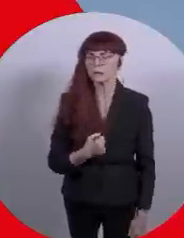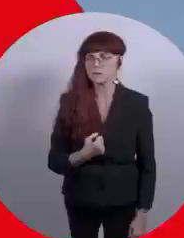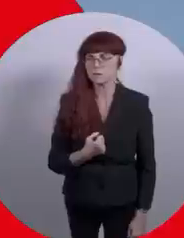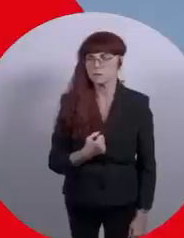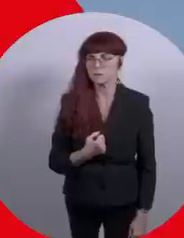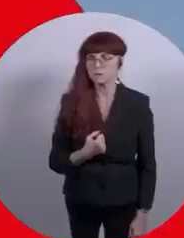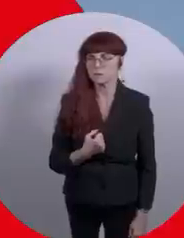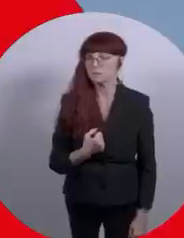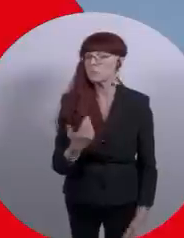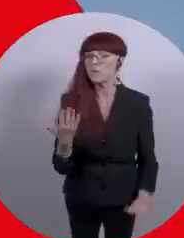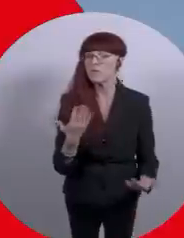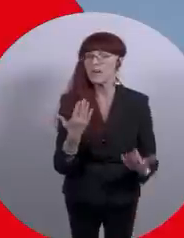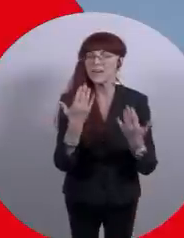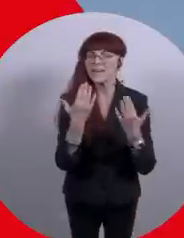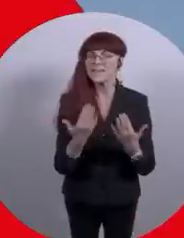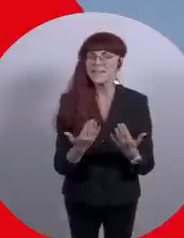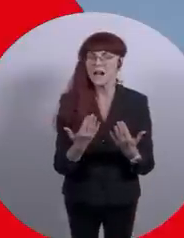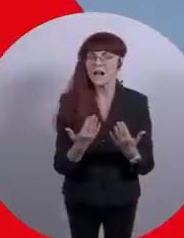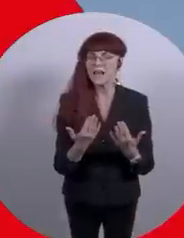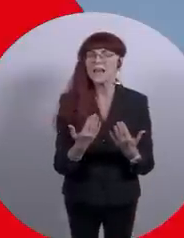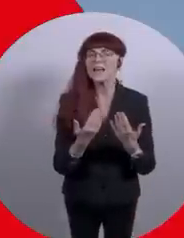die Zahl 900.000